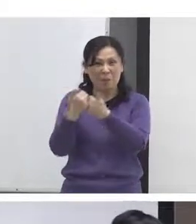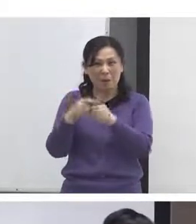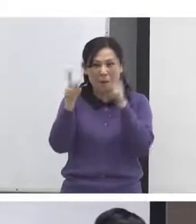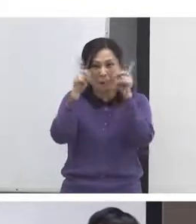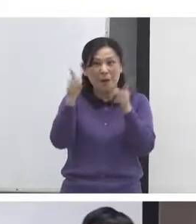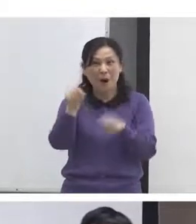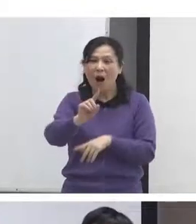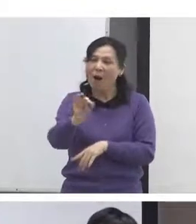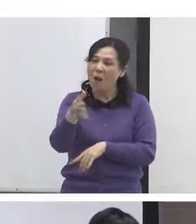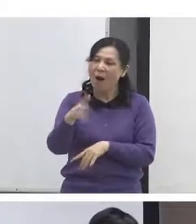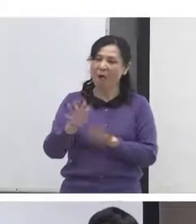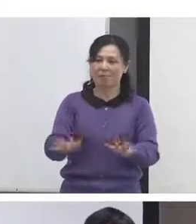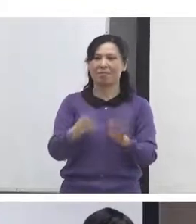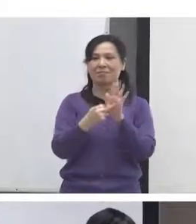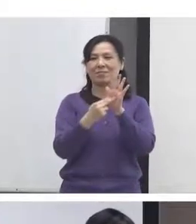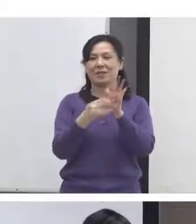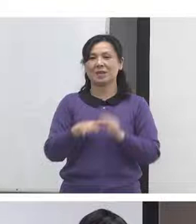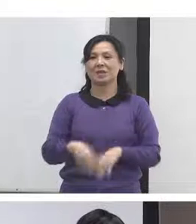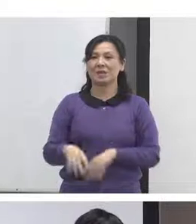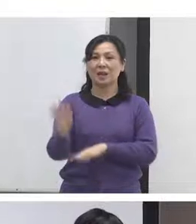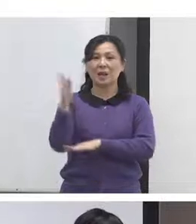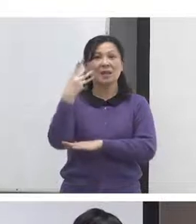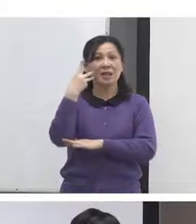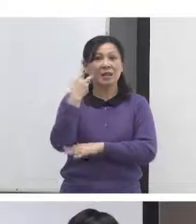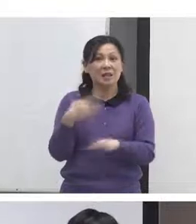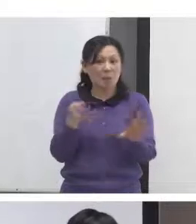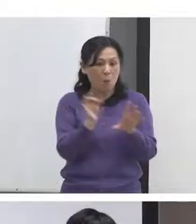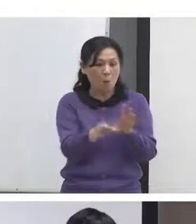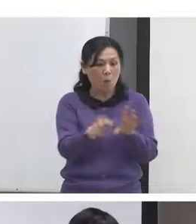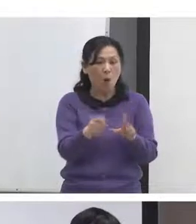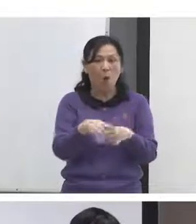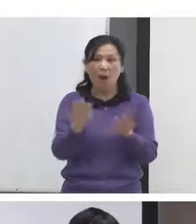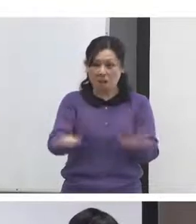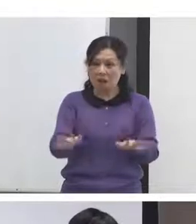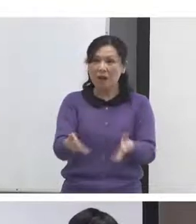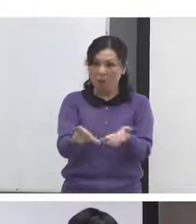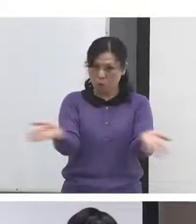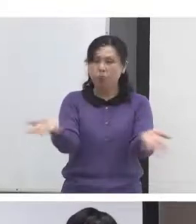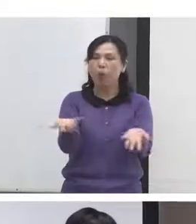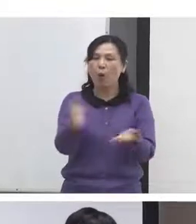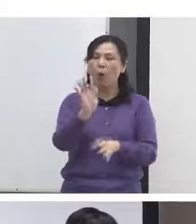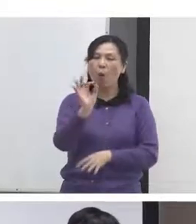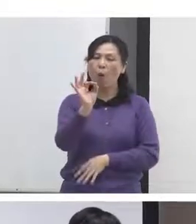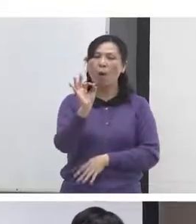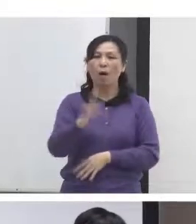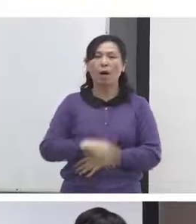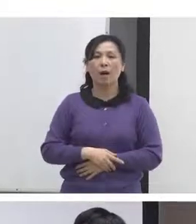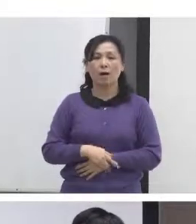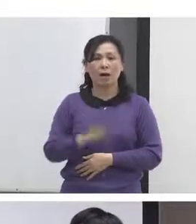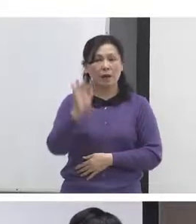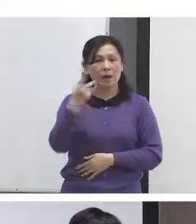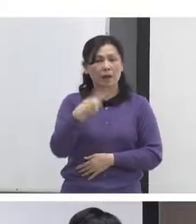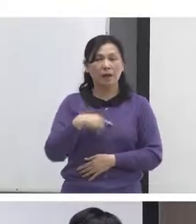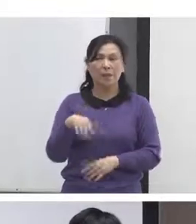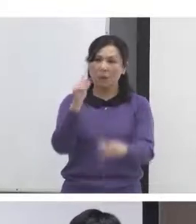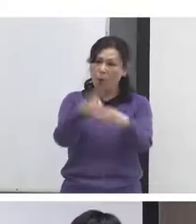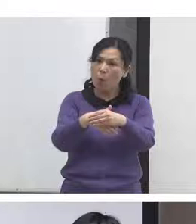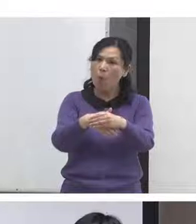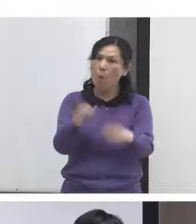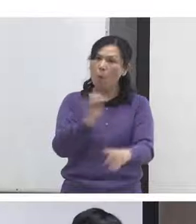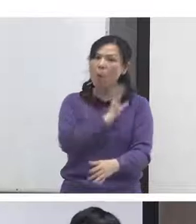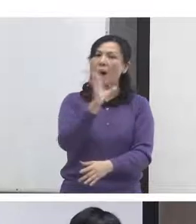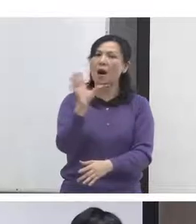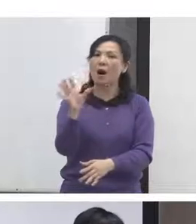像刚刚讲的，政治现金现在已经开放了，但是政治现金有个很大的问题，就是说我们现在选举完后，选举